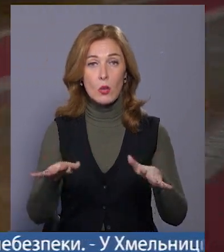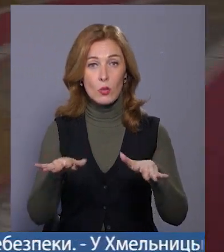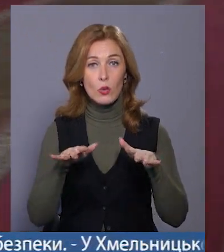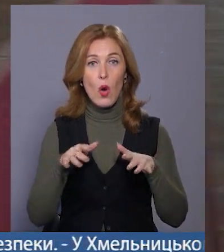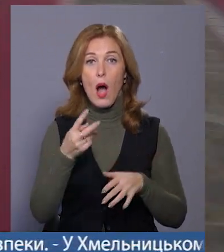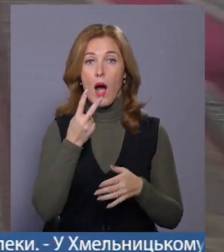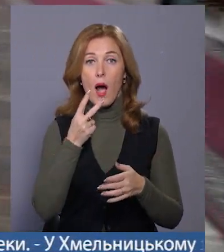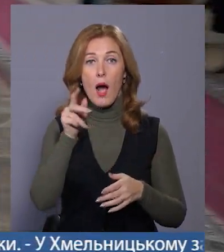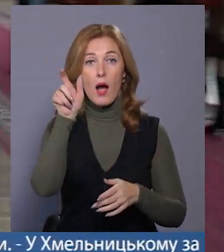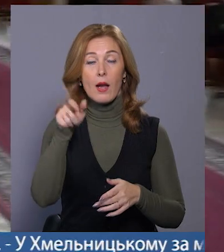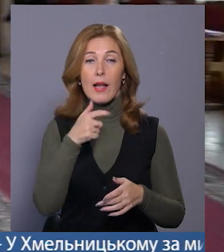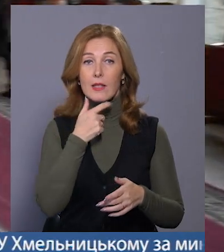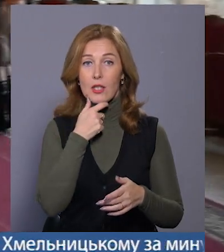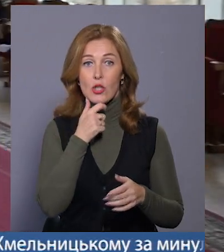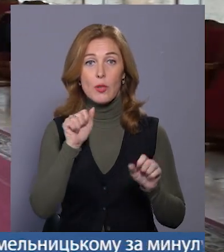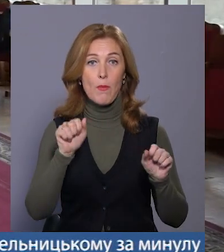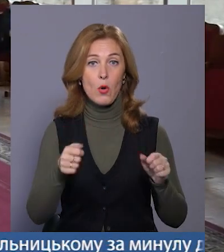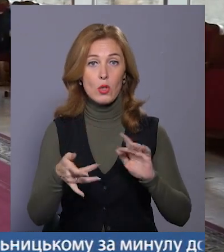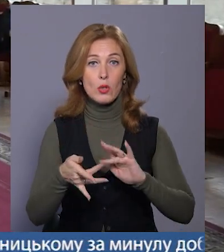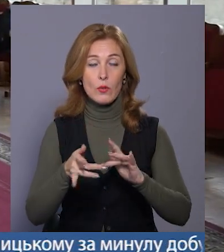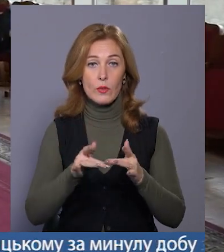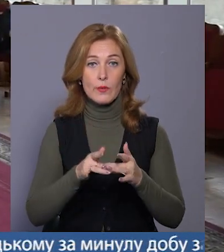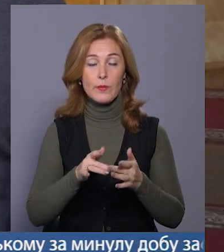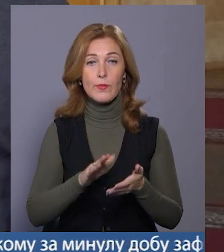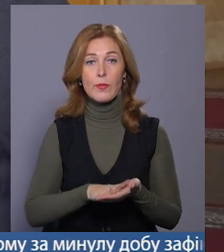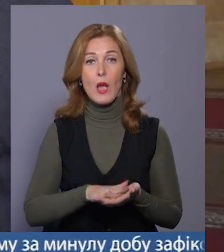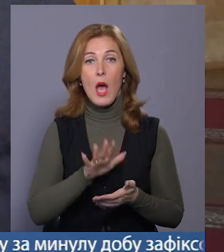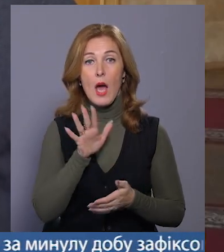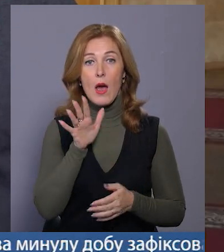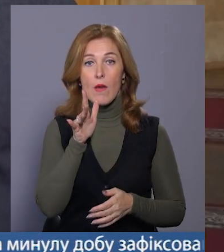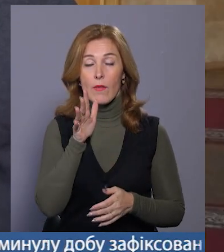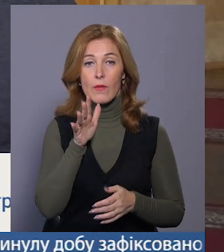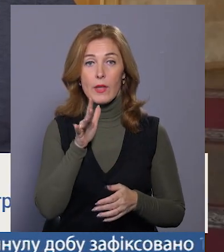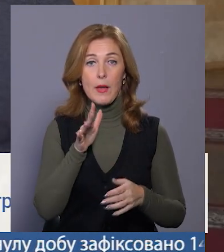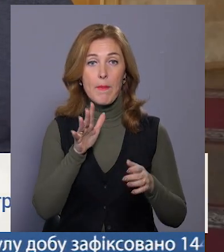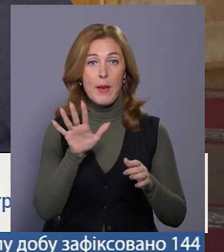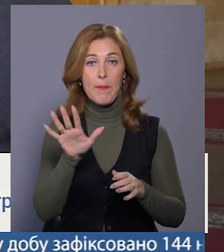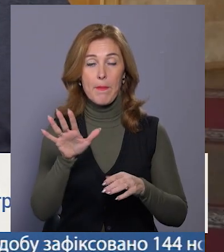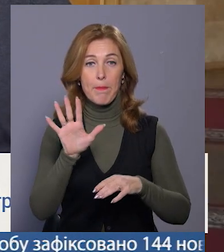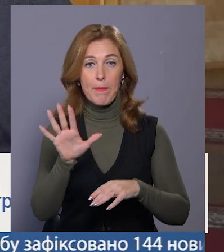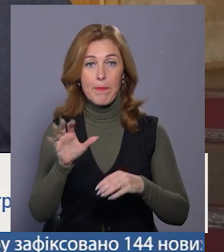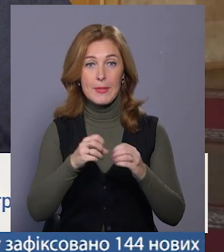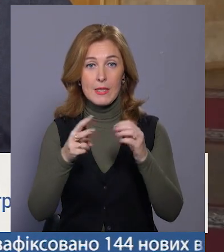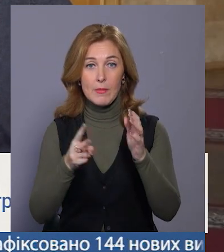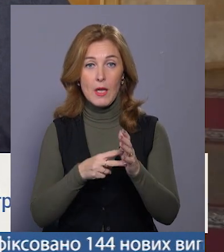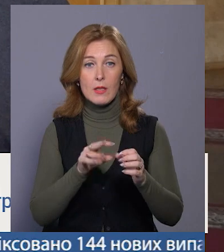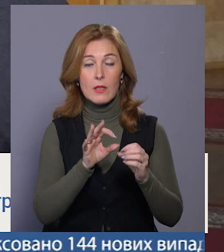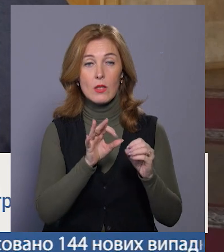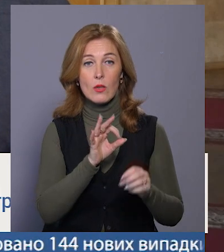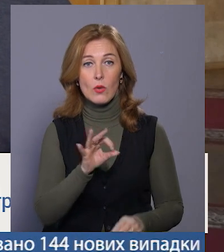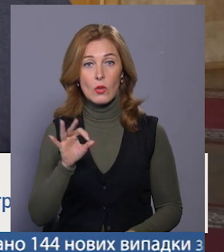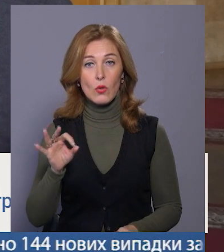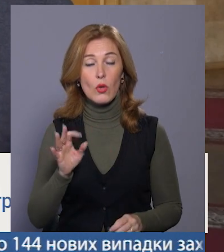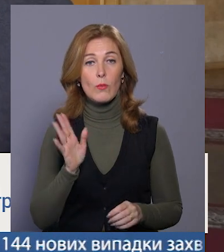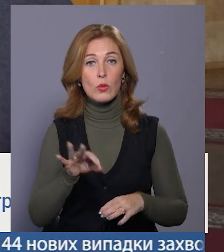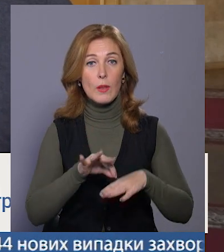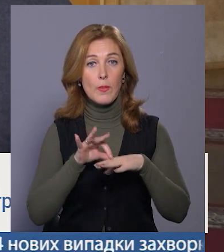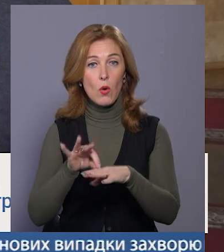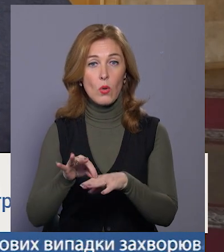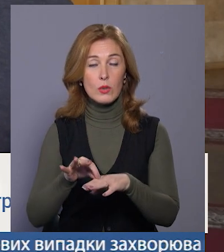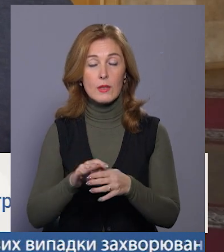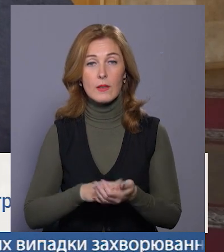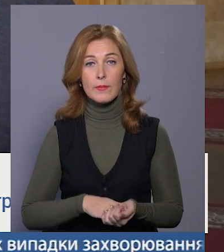переглянути вистави зможуть у мережі. О 5-й годині кожного вечора з 10 по 15 15 листопада буде проходити вистава одного